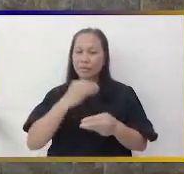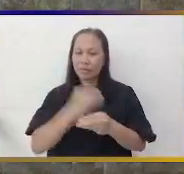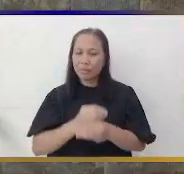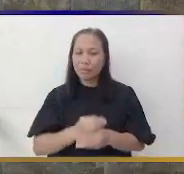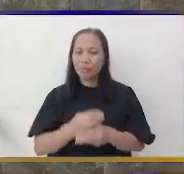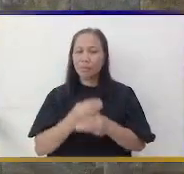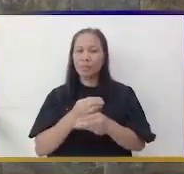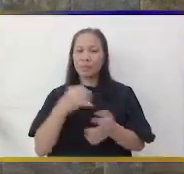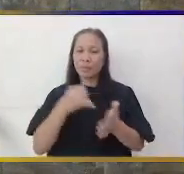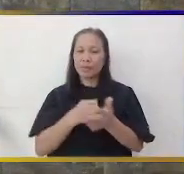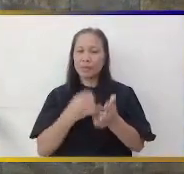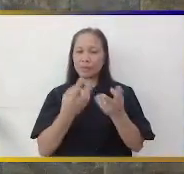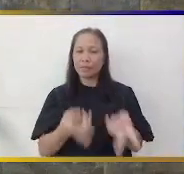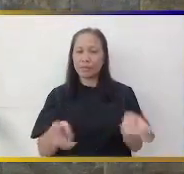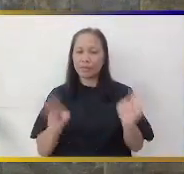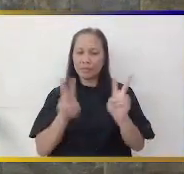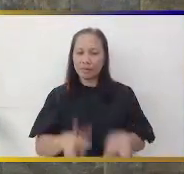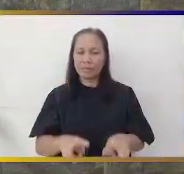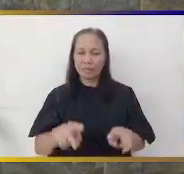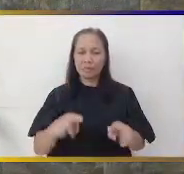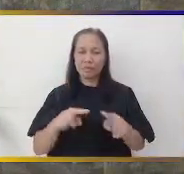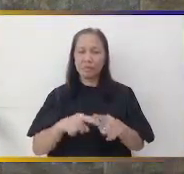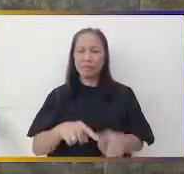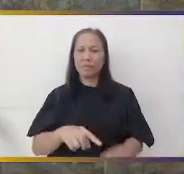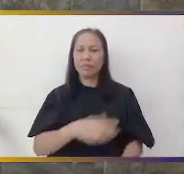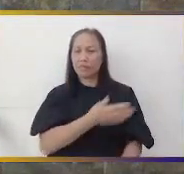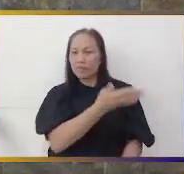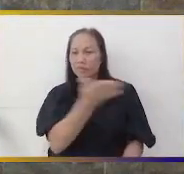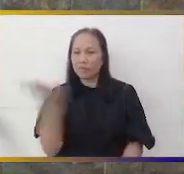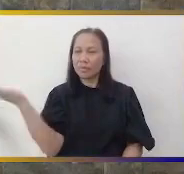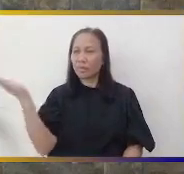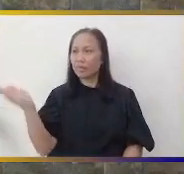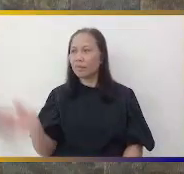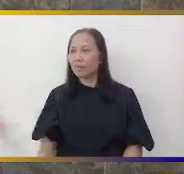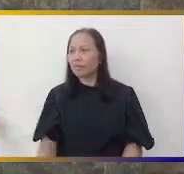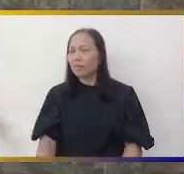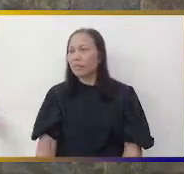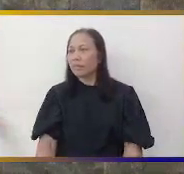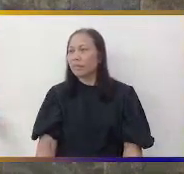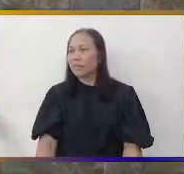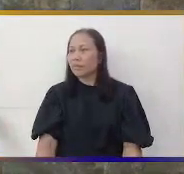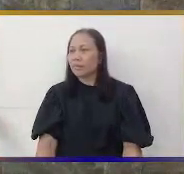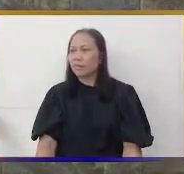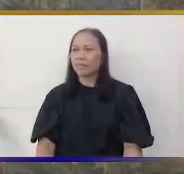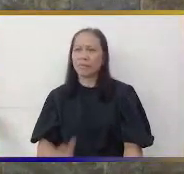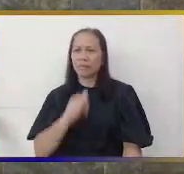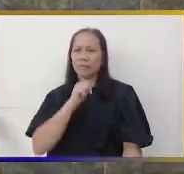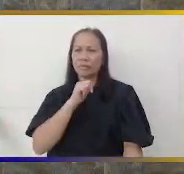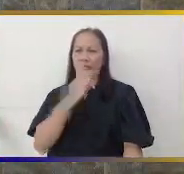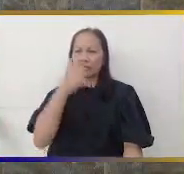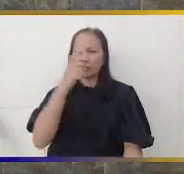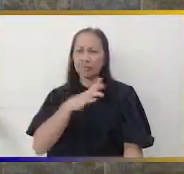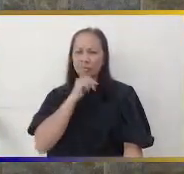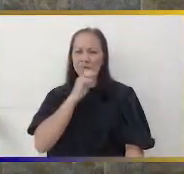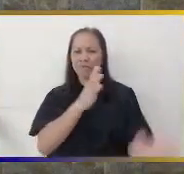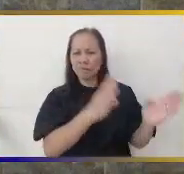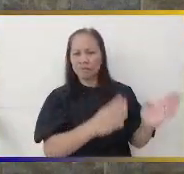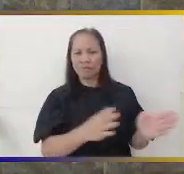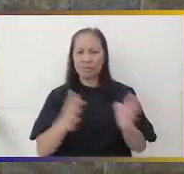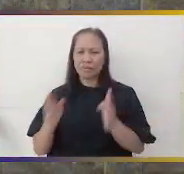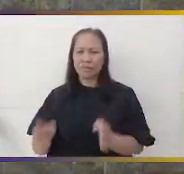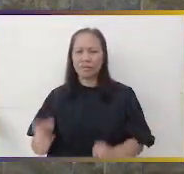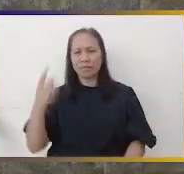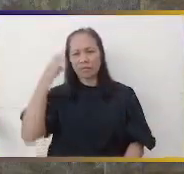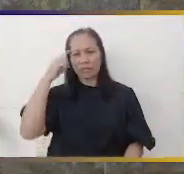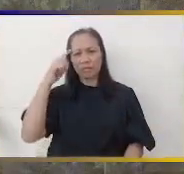nag-iinaso Amen Palagay ko naman maliwanag yun mga kapatid Amen hindi niya pinagpaplanuhan yung pera natin para